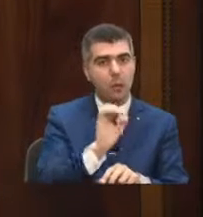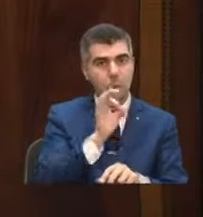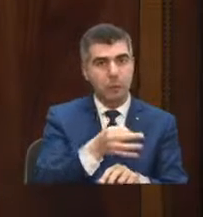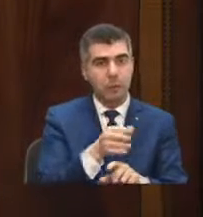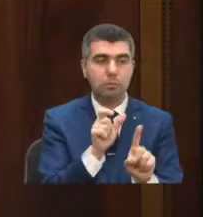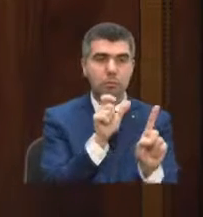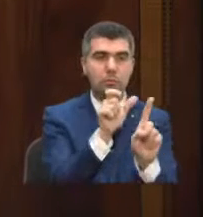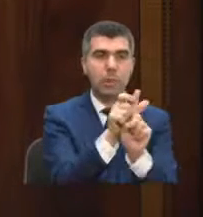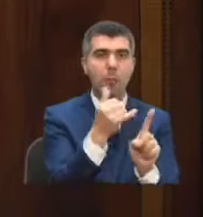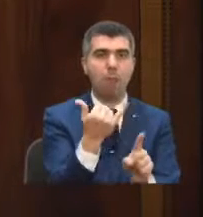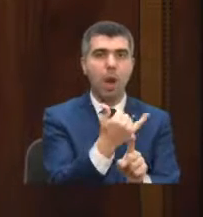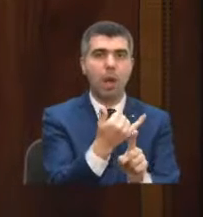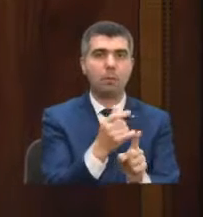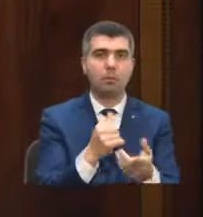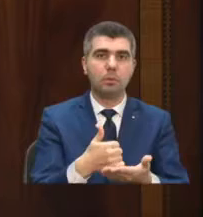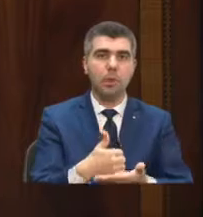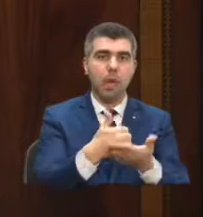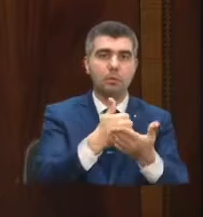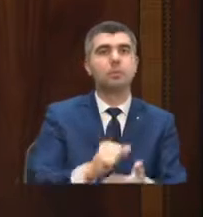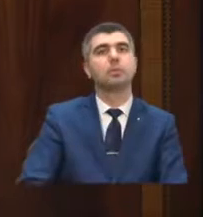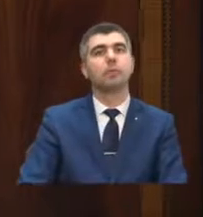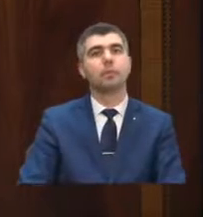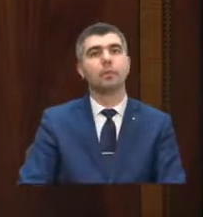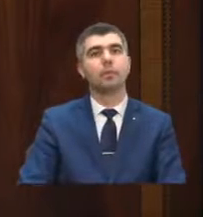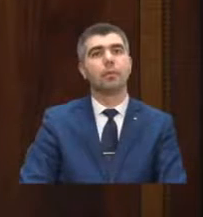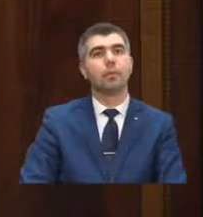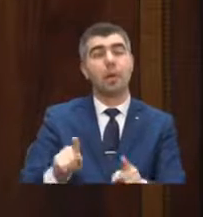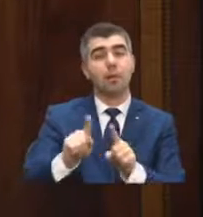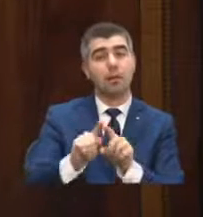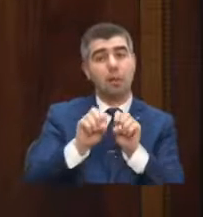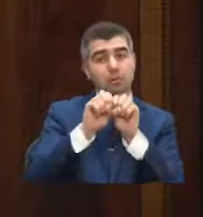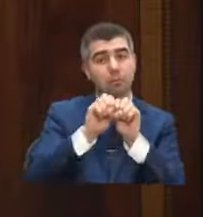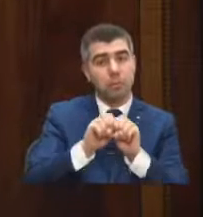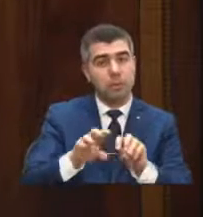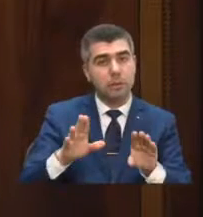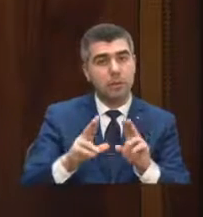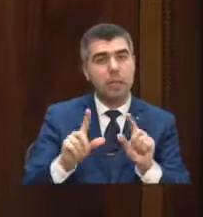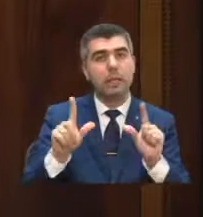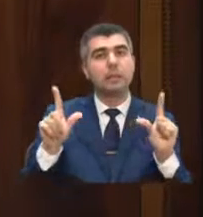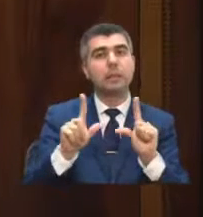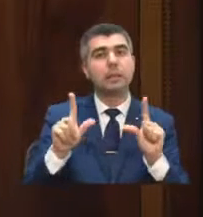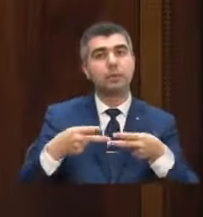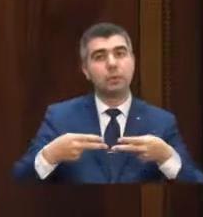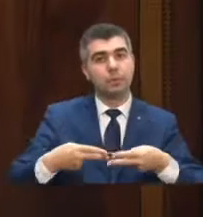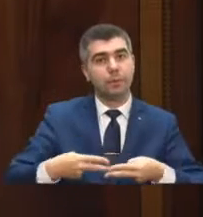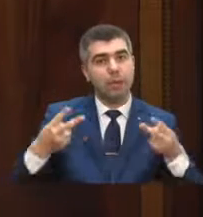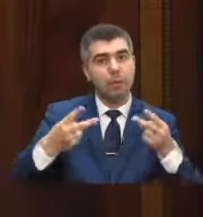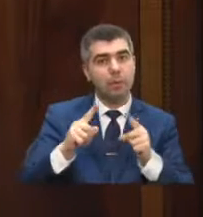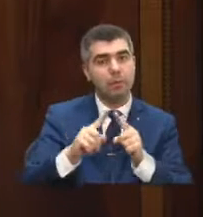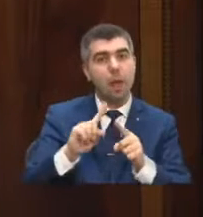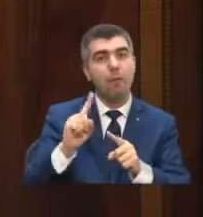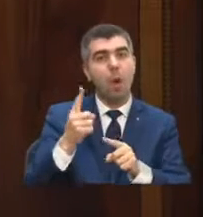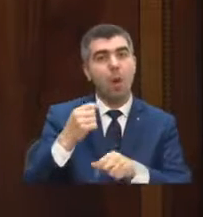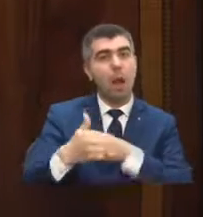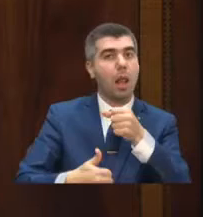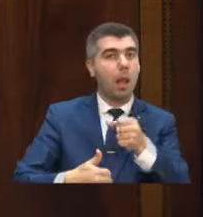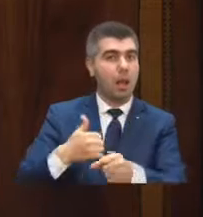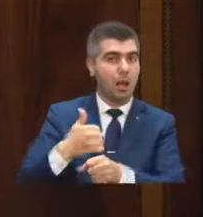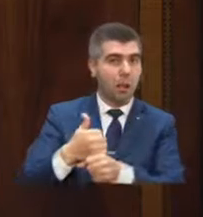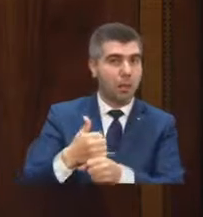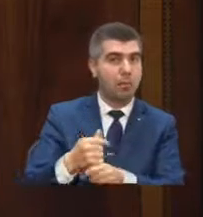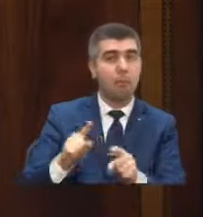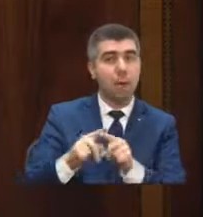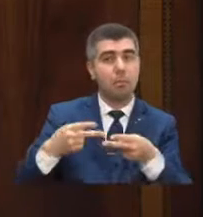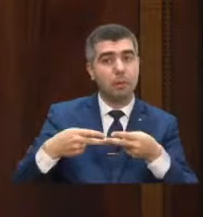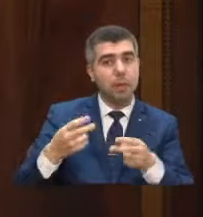إجراءات الوقائية يعني كذلك الحملة الإعلامية بدأت بداية السنة ومستمرين فيها الآن، أنتم كتشوفوها هناك تنظيم